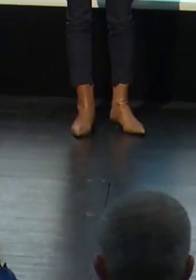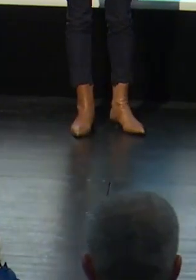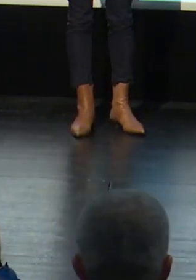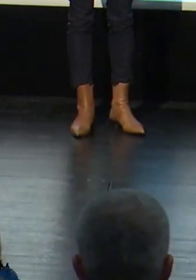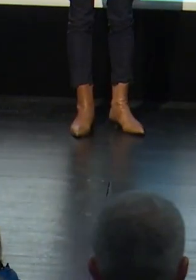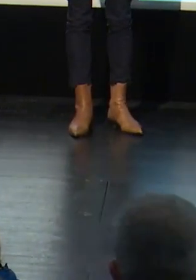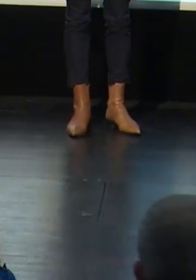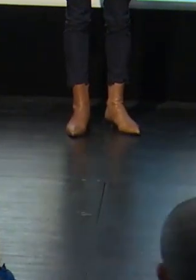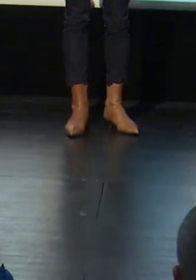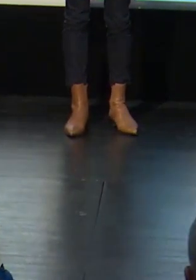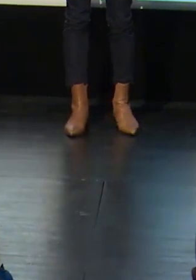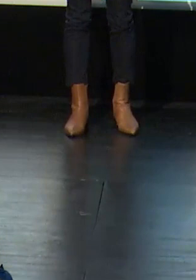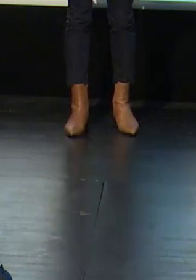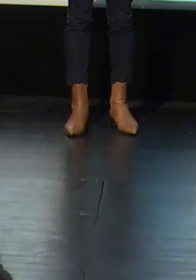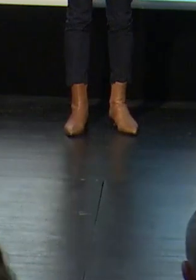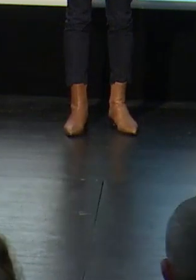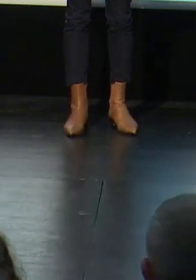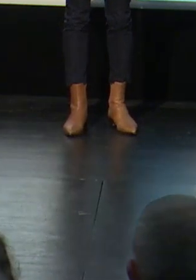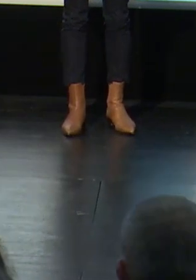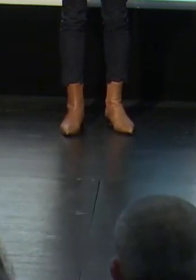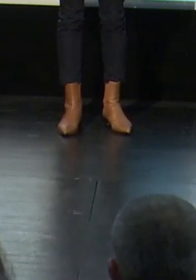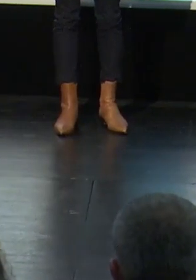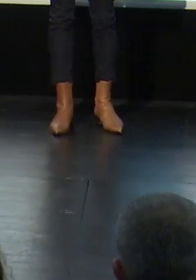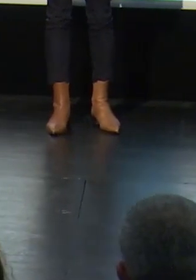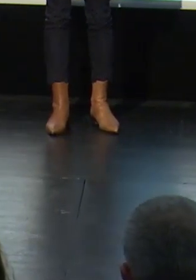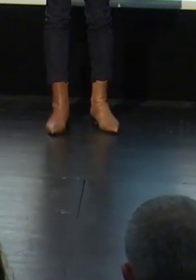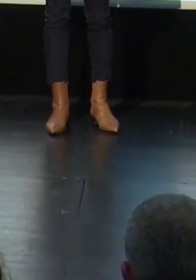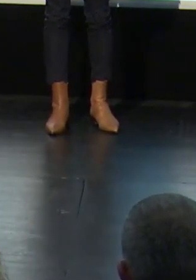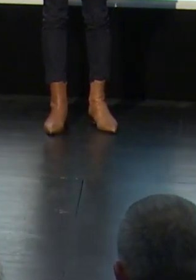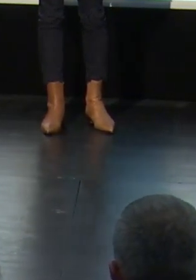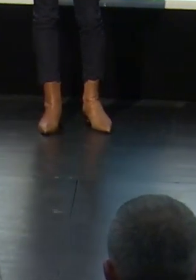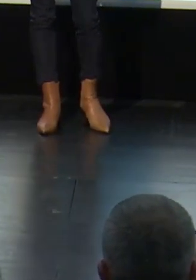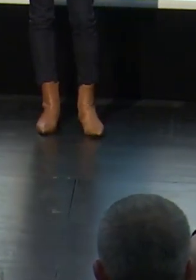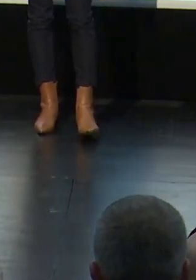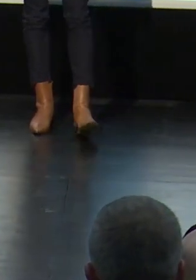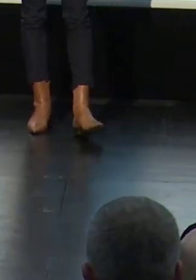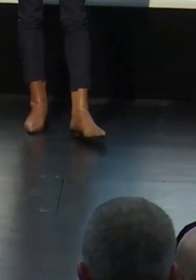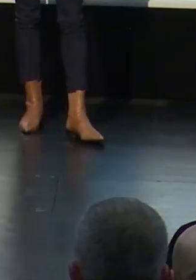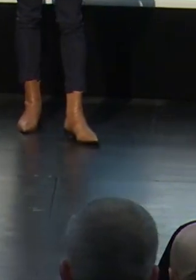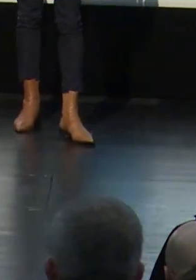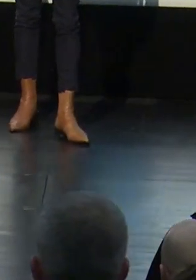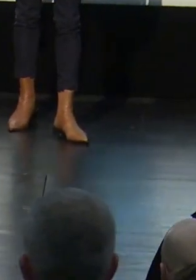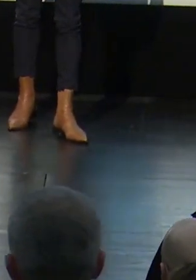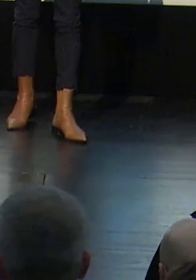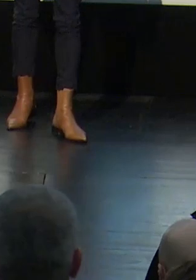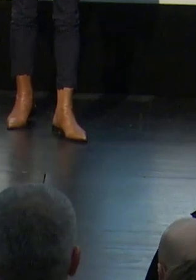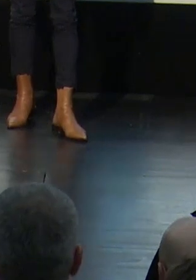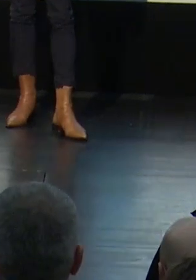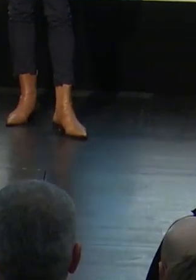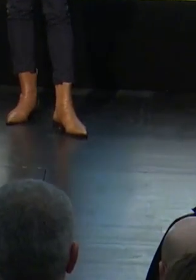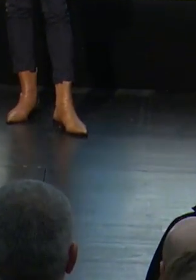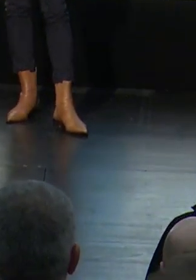100 lat, 100 lat, niech wspina się, wspina nam. 100 lat, 100